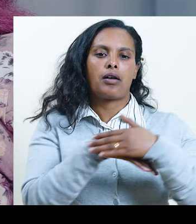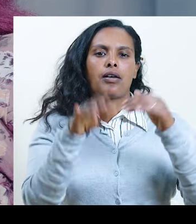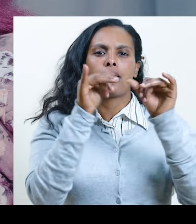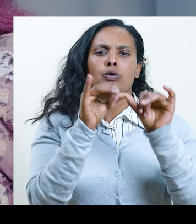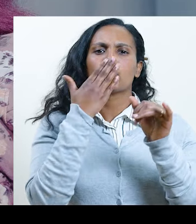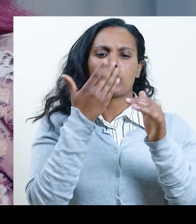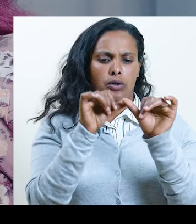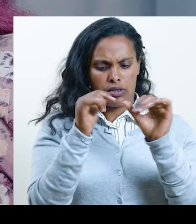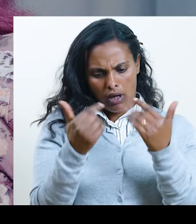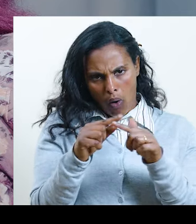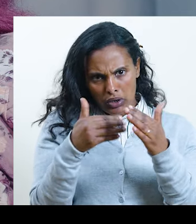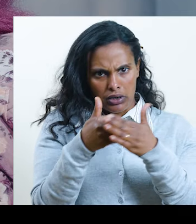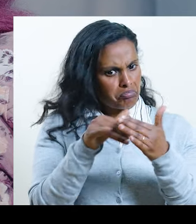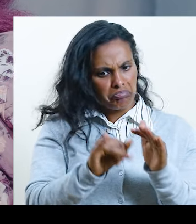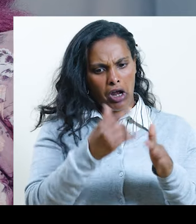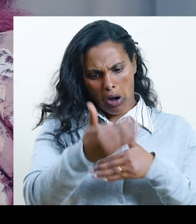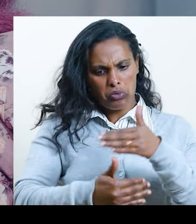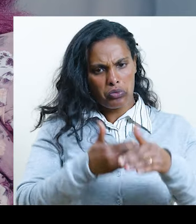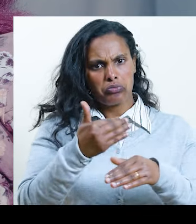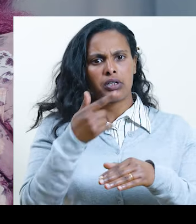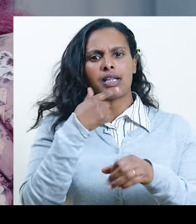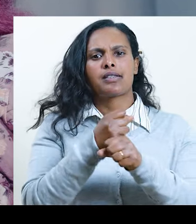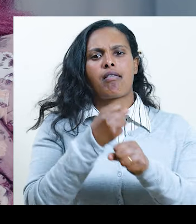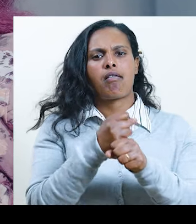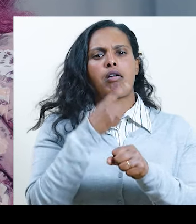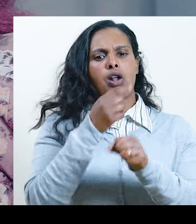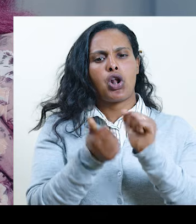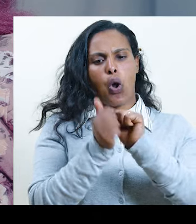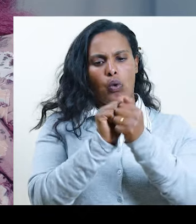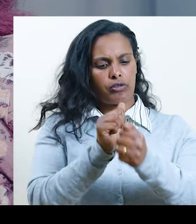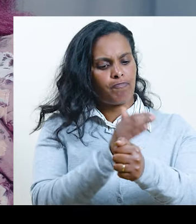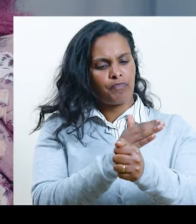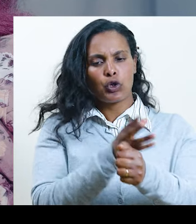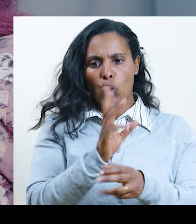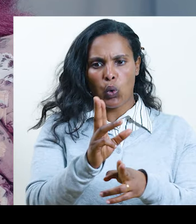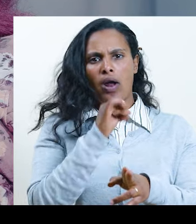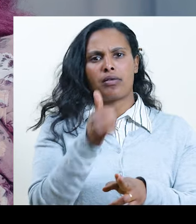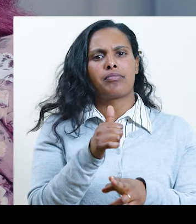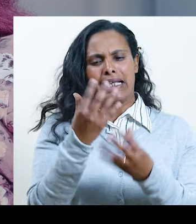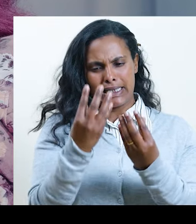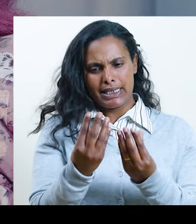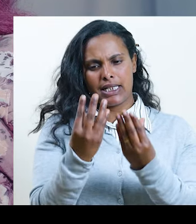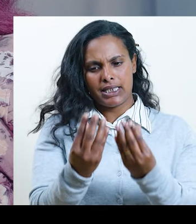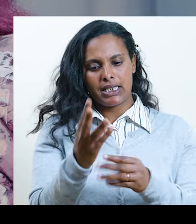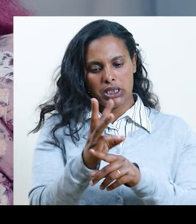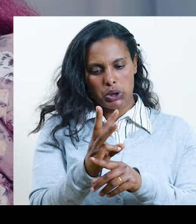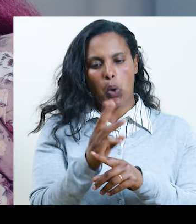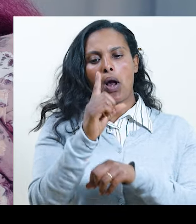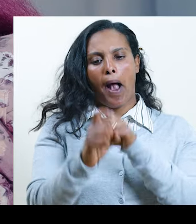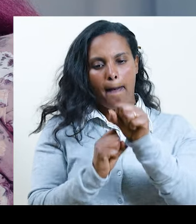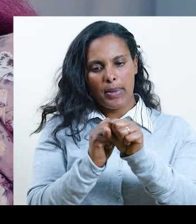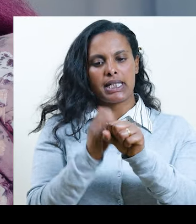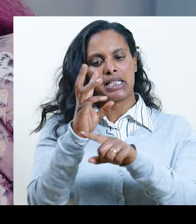ህክምና ይቀጥላል። እስካሁን አላቆመም። እያንዳንዱ ሂደት እየተሰራ ለውጡን እያየሽ፣ ቶሎ ቶሎ አይደለም የሚሰራው። ከስድስት